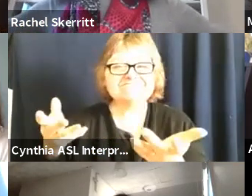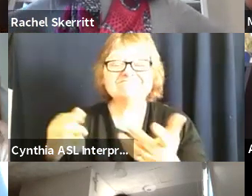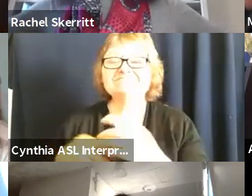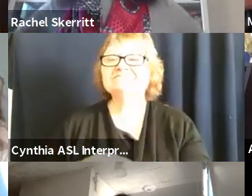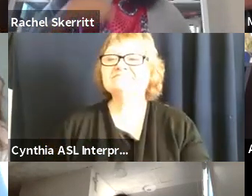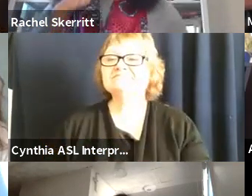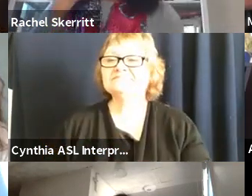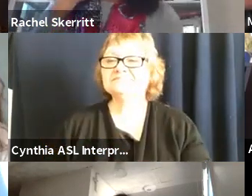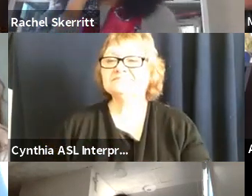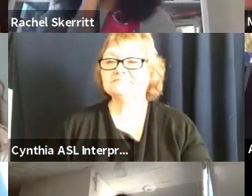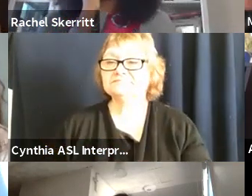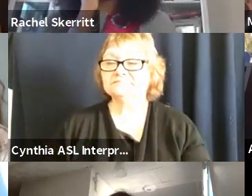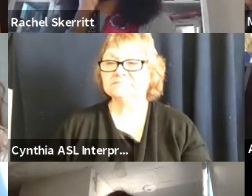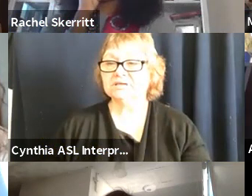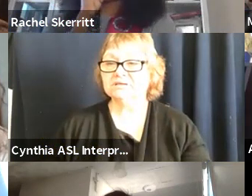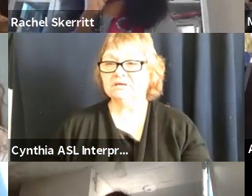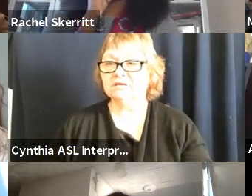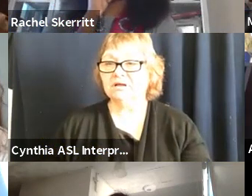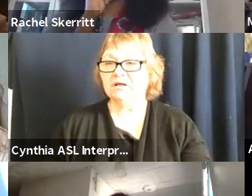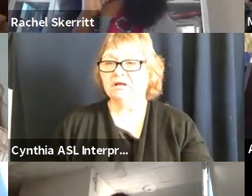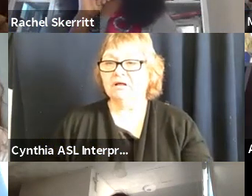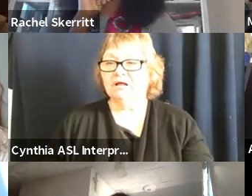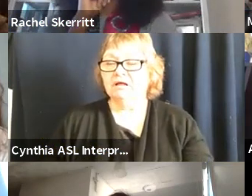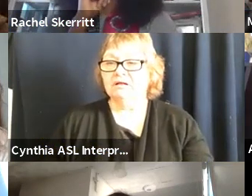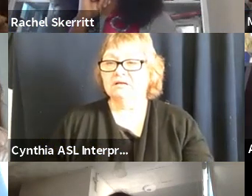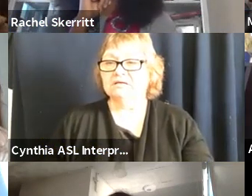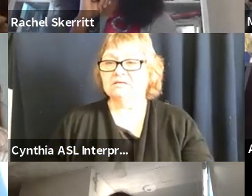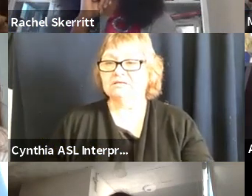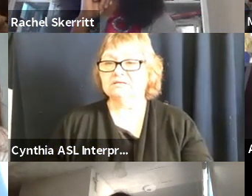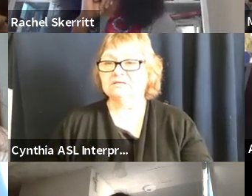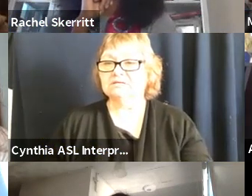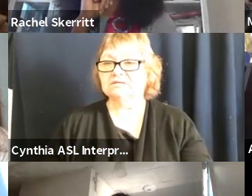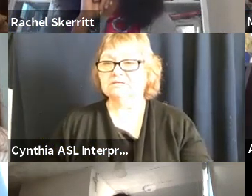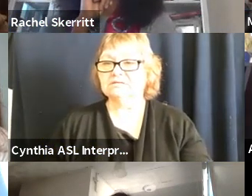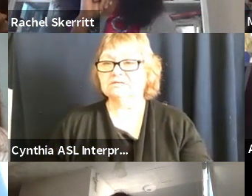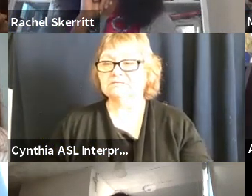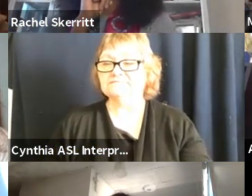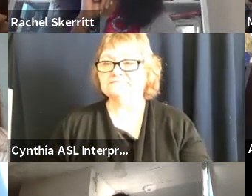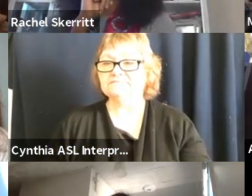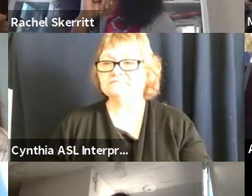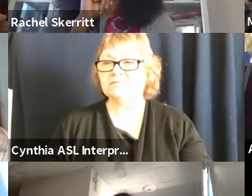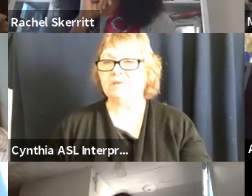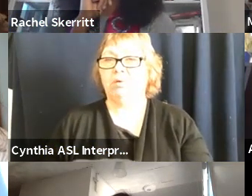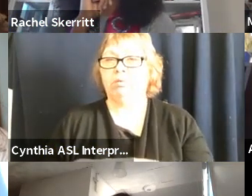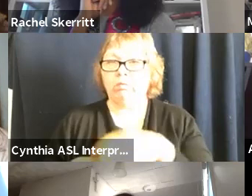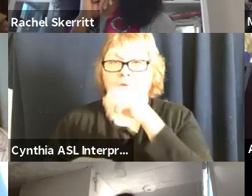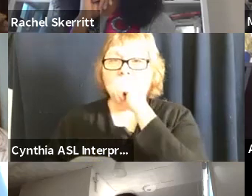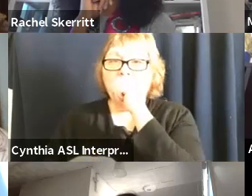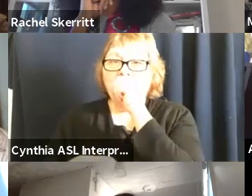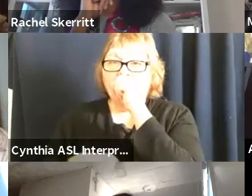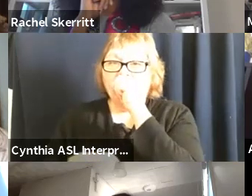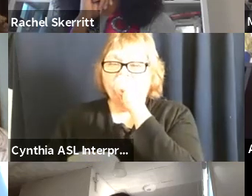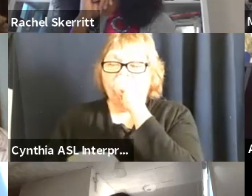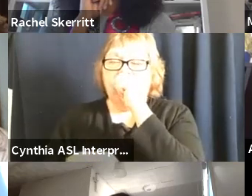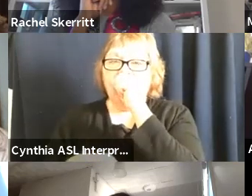靠自己考入去呢三间 exam school. To let the kids to take their own exam to be admitted to these three exam